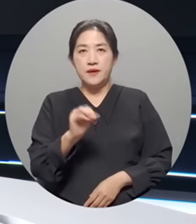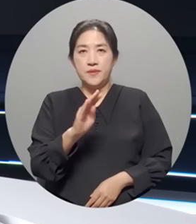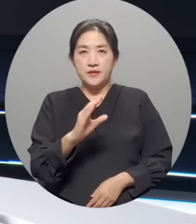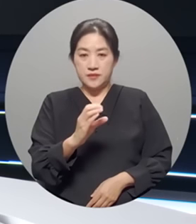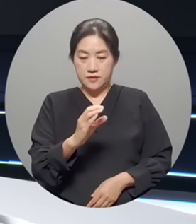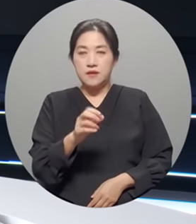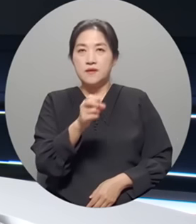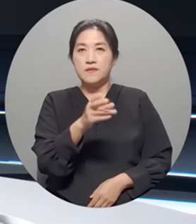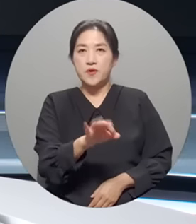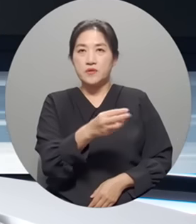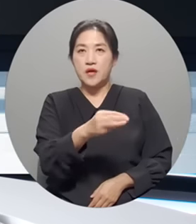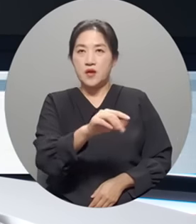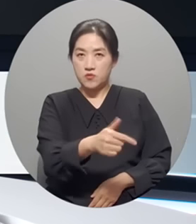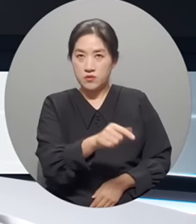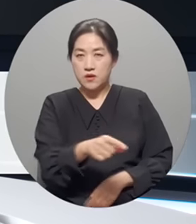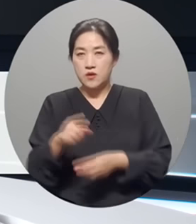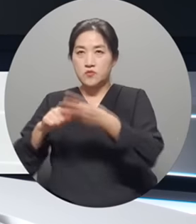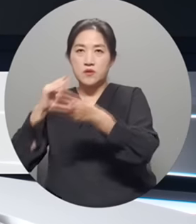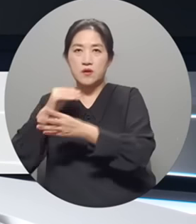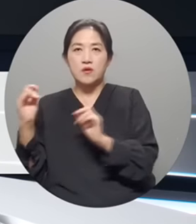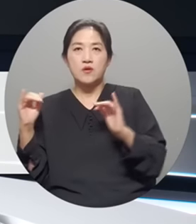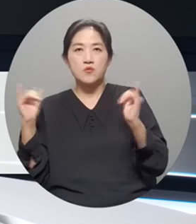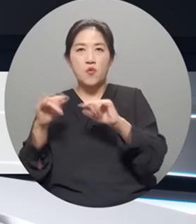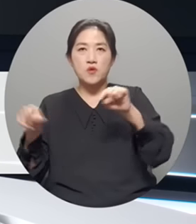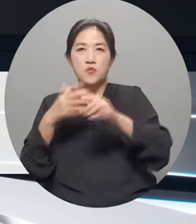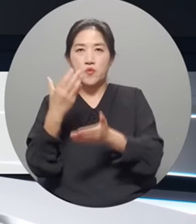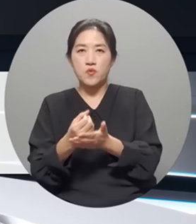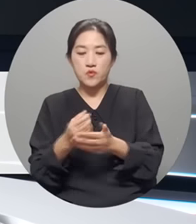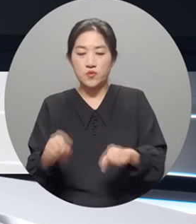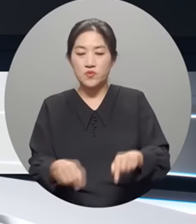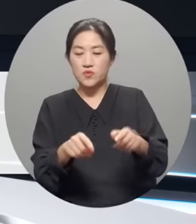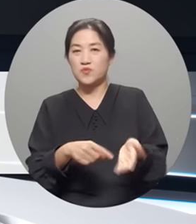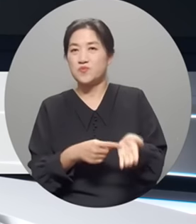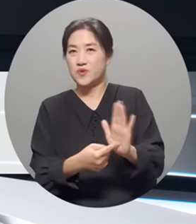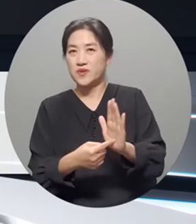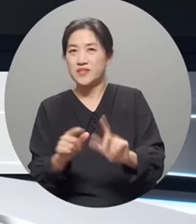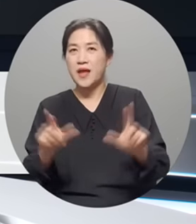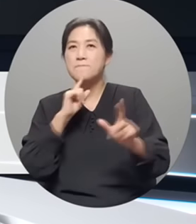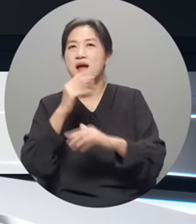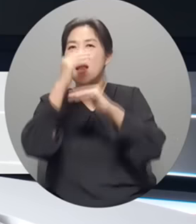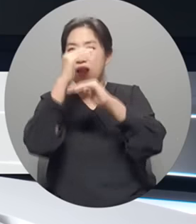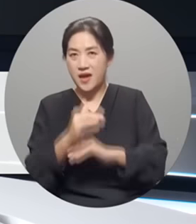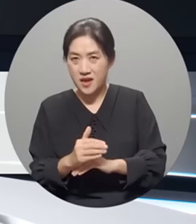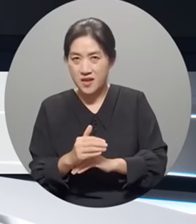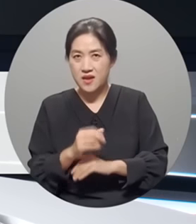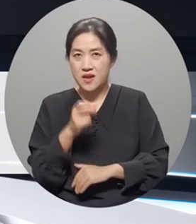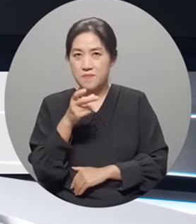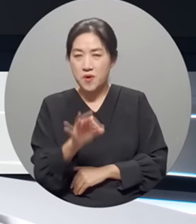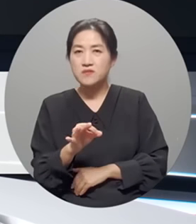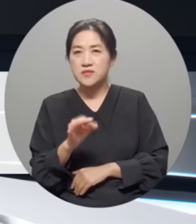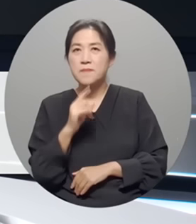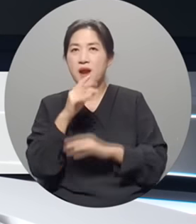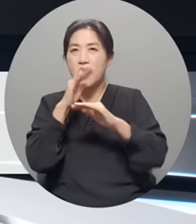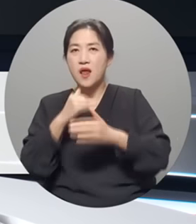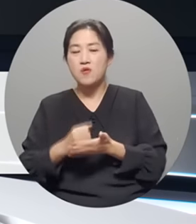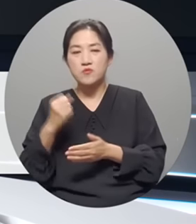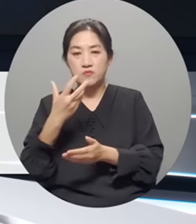MBC는 명태균 씨가 윤석열 대통령과의 통화 녹음을 재생한 당일 발언했던 명 씨의 또 다른 육성을 추가로